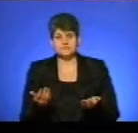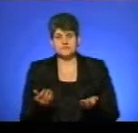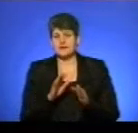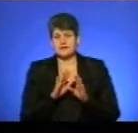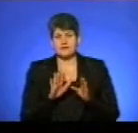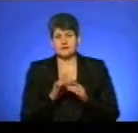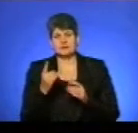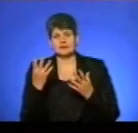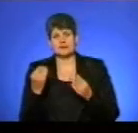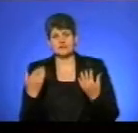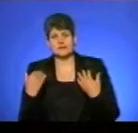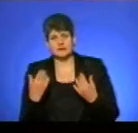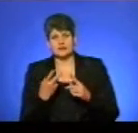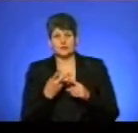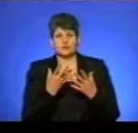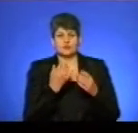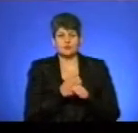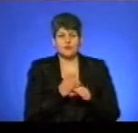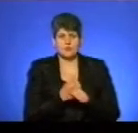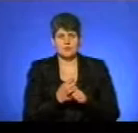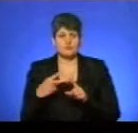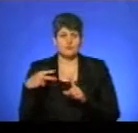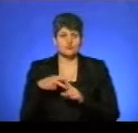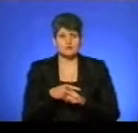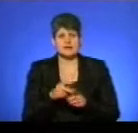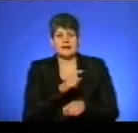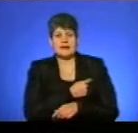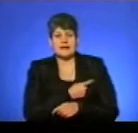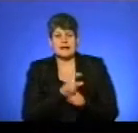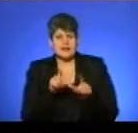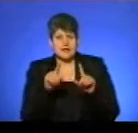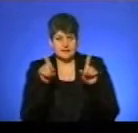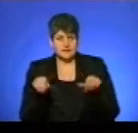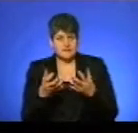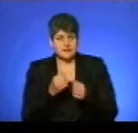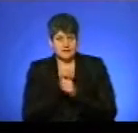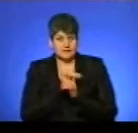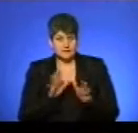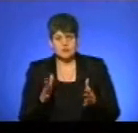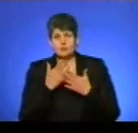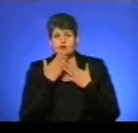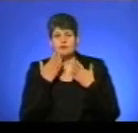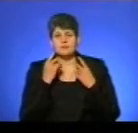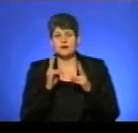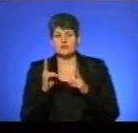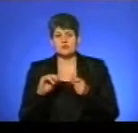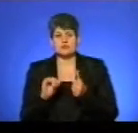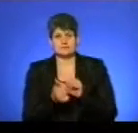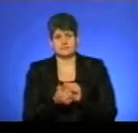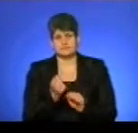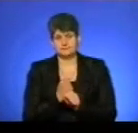день вихідне, день робимо, а потім нас грузять. Лікарняного не можна взяти, бо немає, не годен не йти навіть